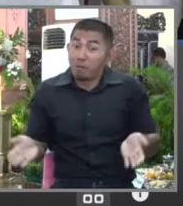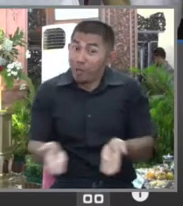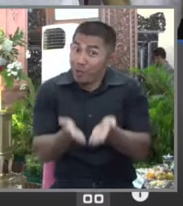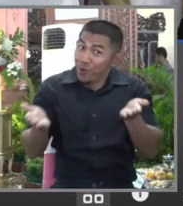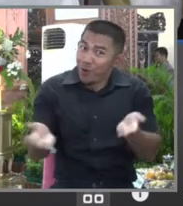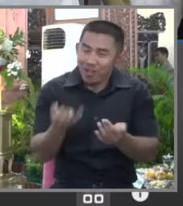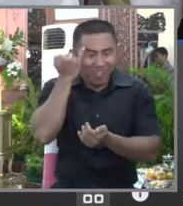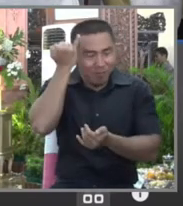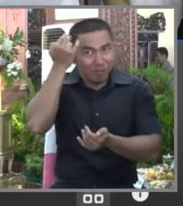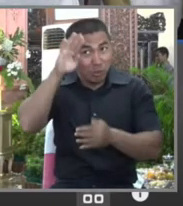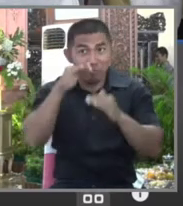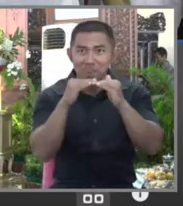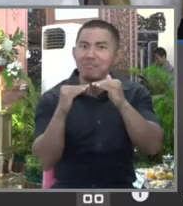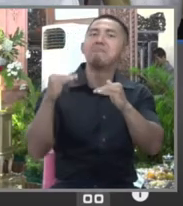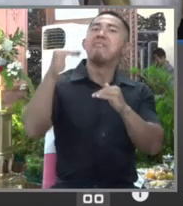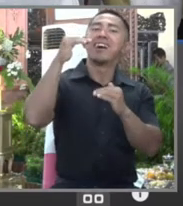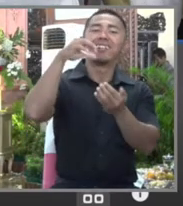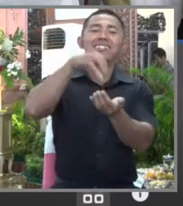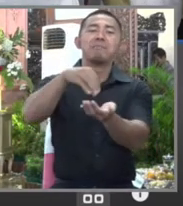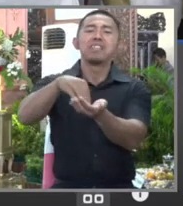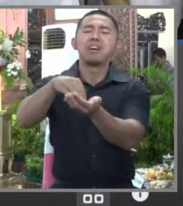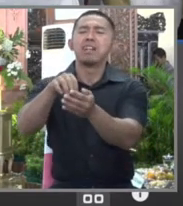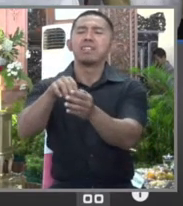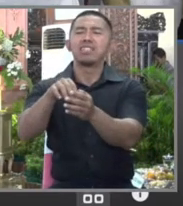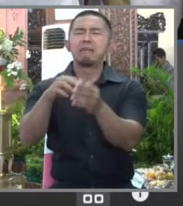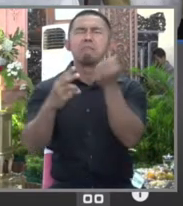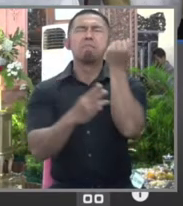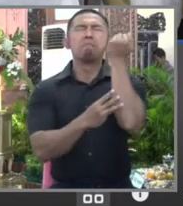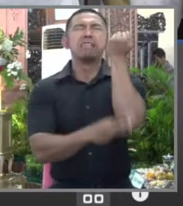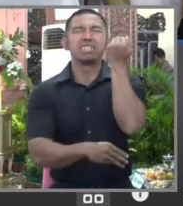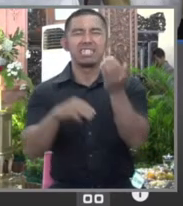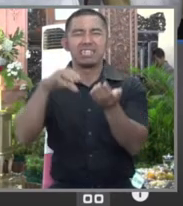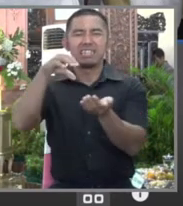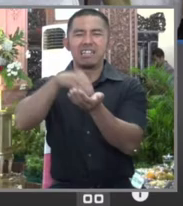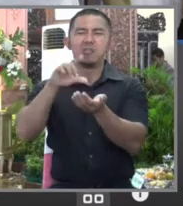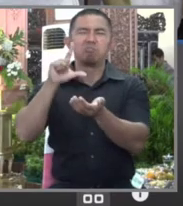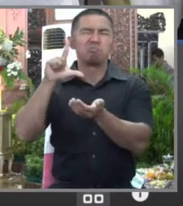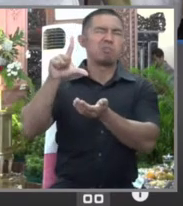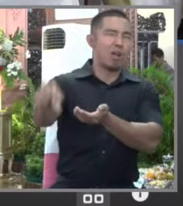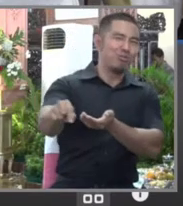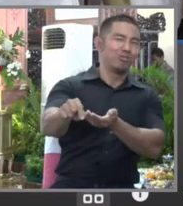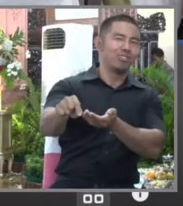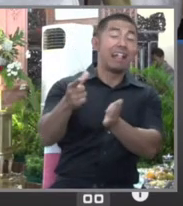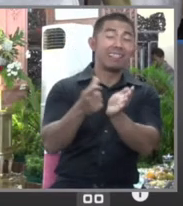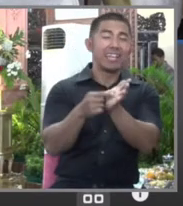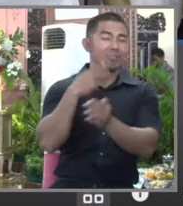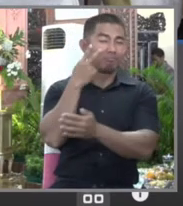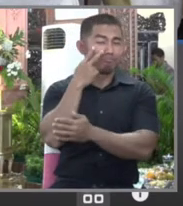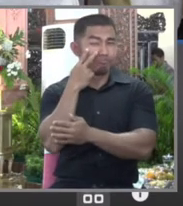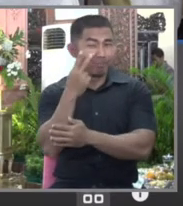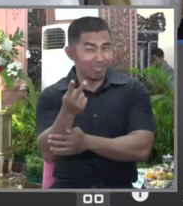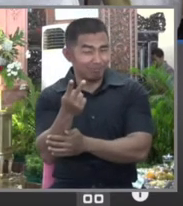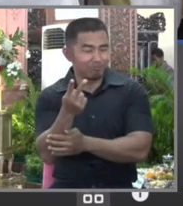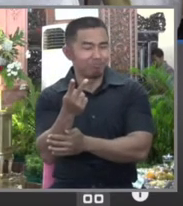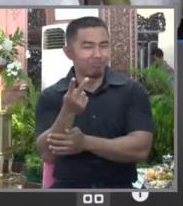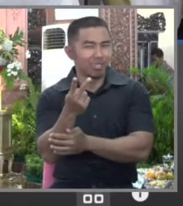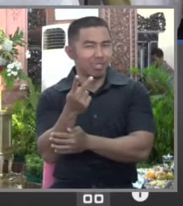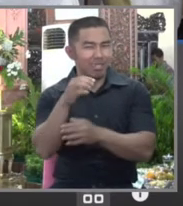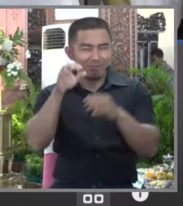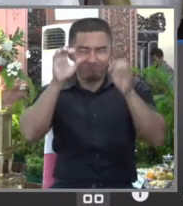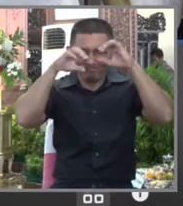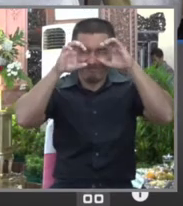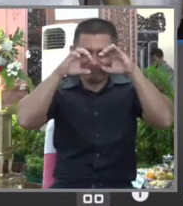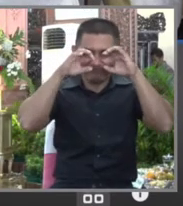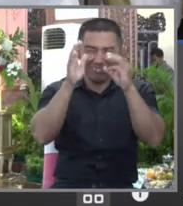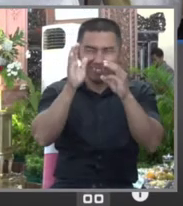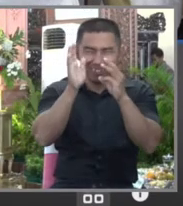untuk mengembangkan daerah-daerah Tertinggal daerah terluar tadi saya cek di Google Map Wah ternyata